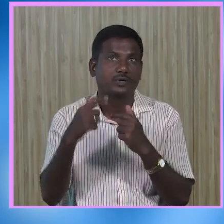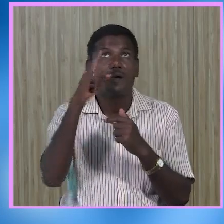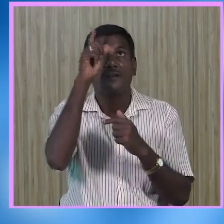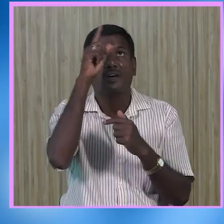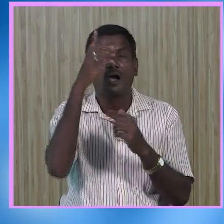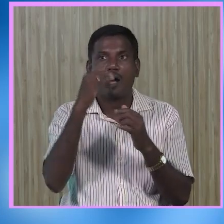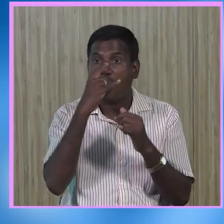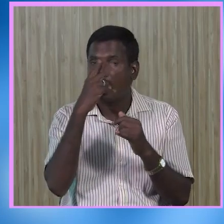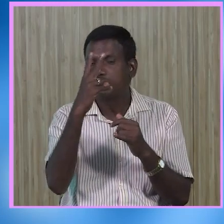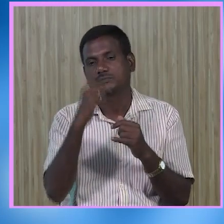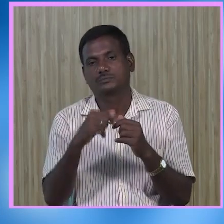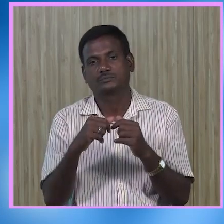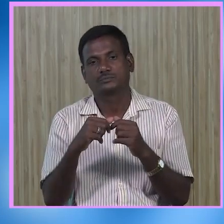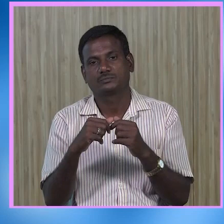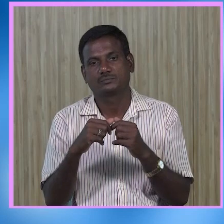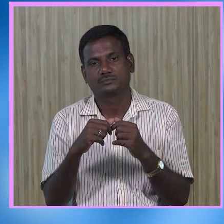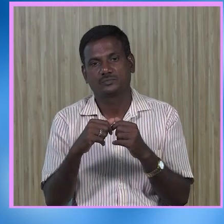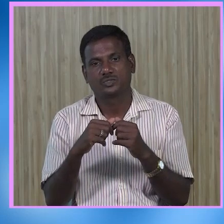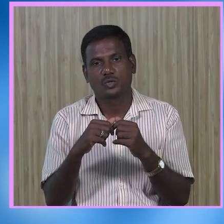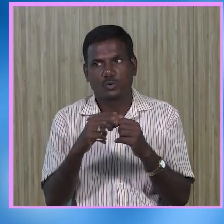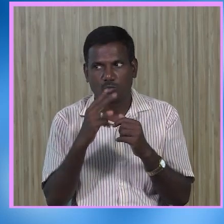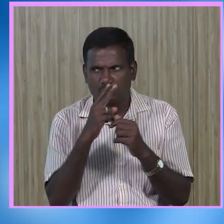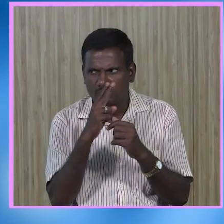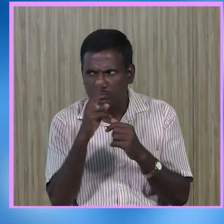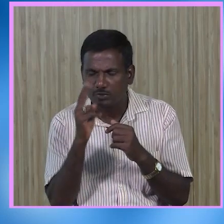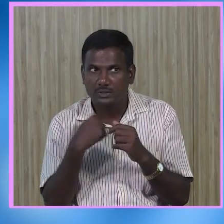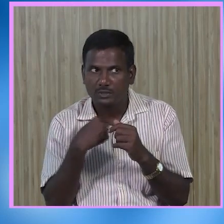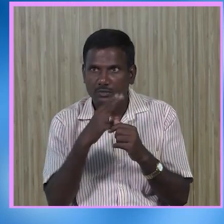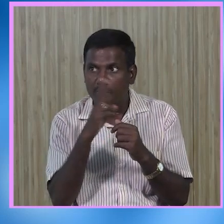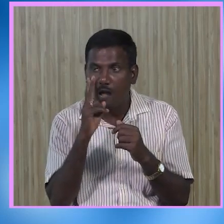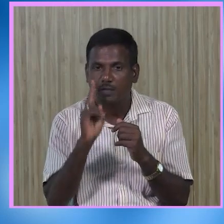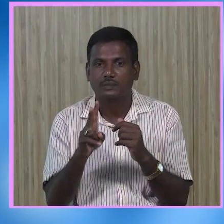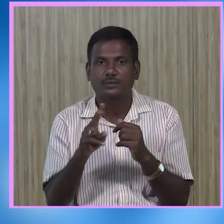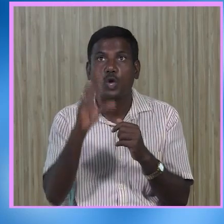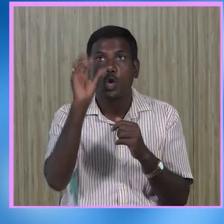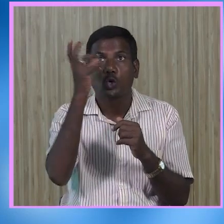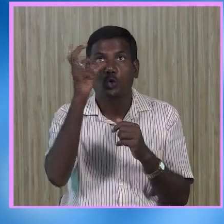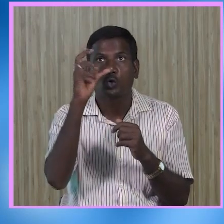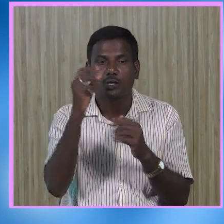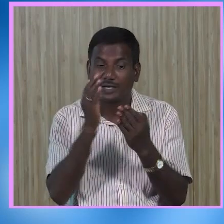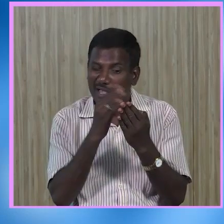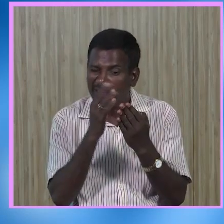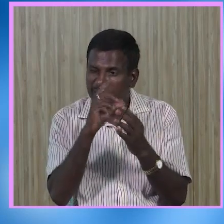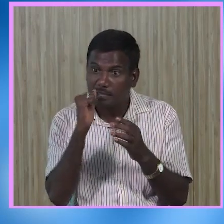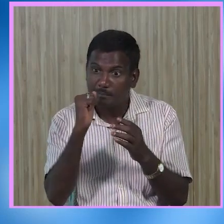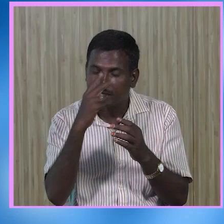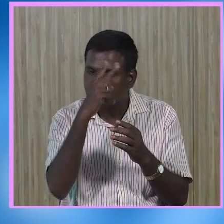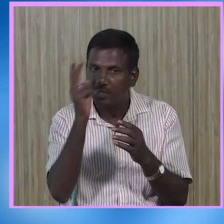வானிலை ஆய்வு செய்வதற்காக, உளவு பார்ப்பதற்காக, கோள்களை ஆராய்வு